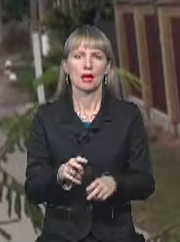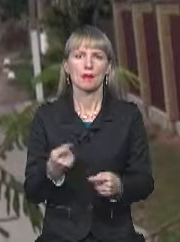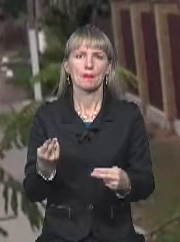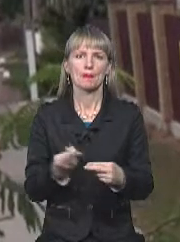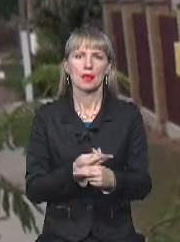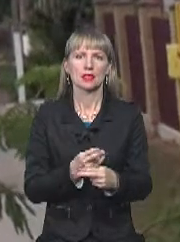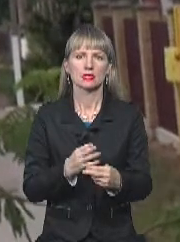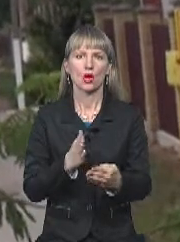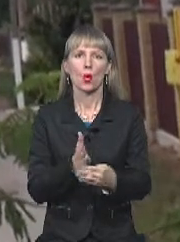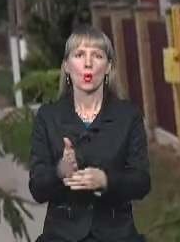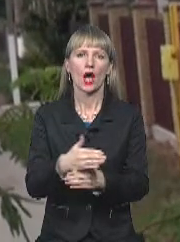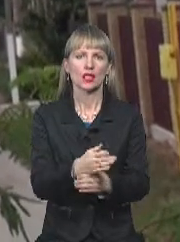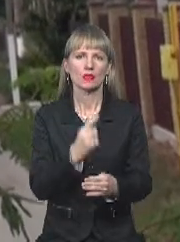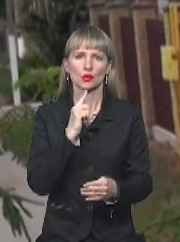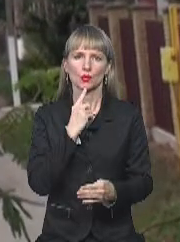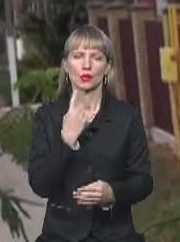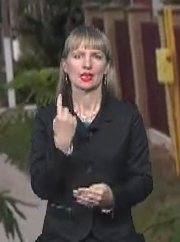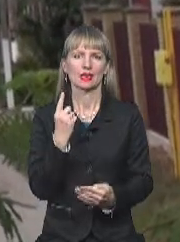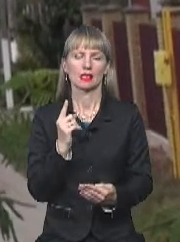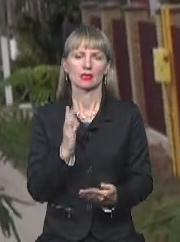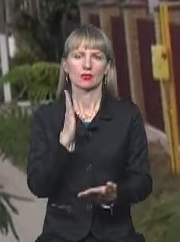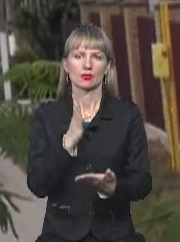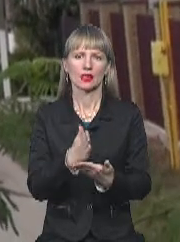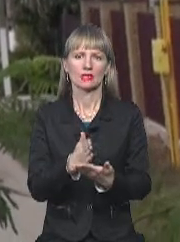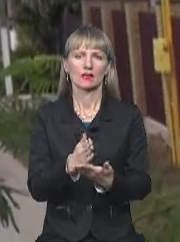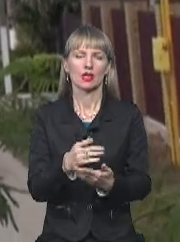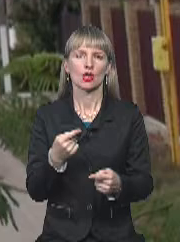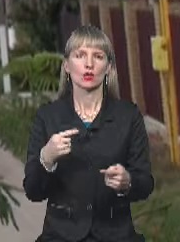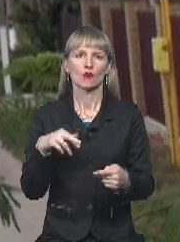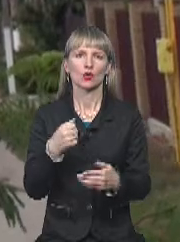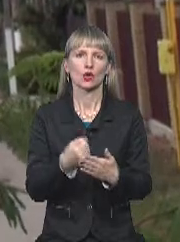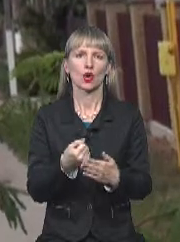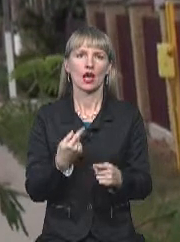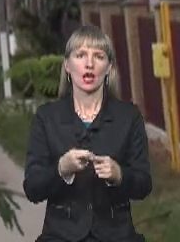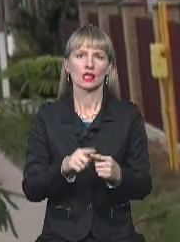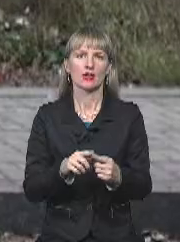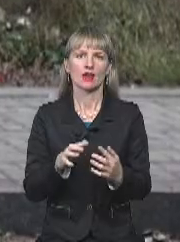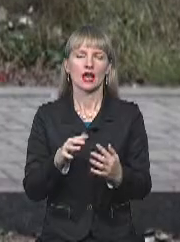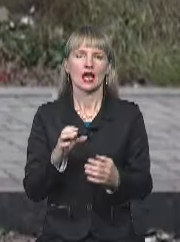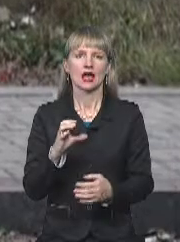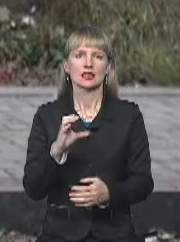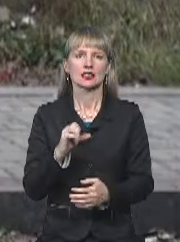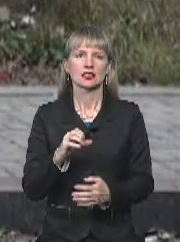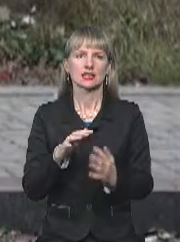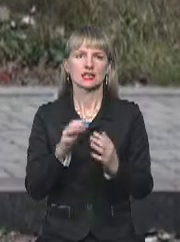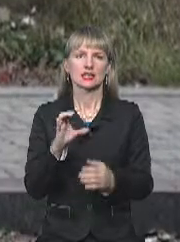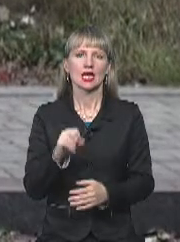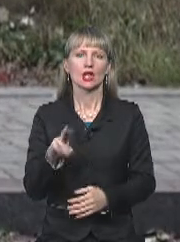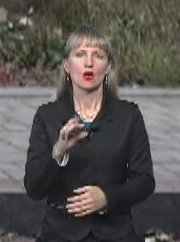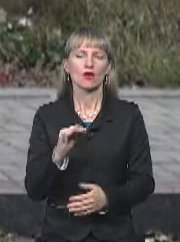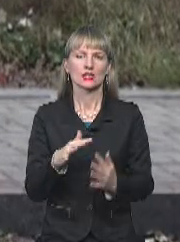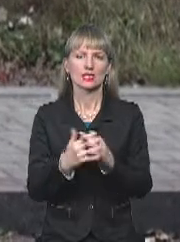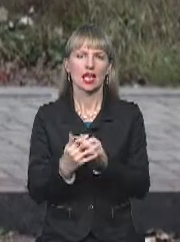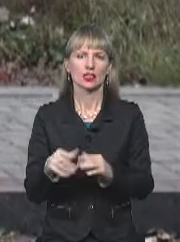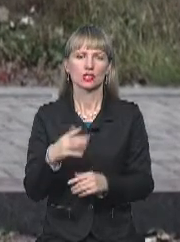дороговказів вкрай важко. Єдиний вказівник встановлено на вході до цього невеличкого садового селища. Наша провідниця